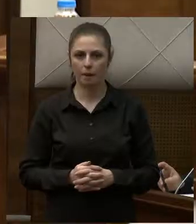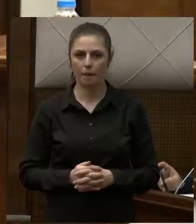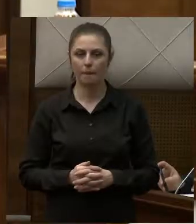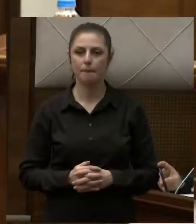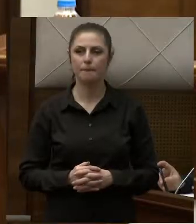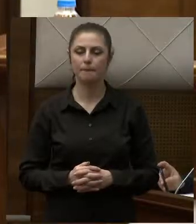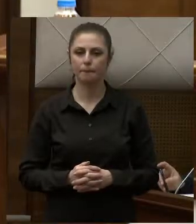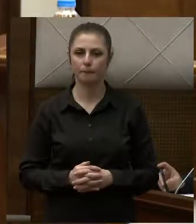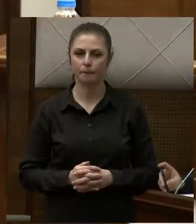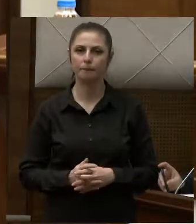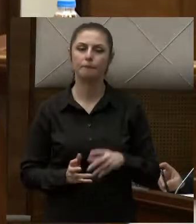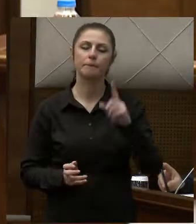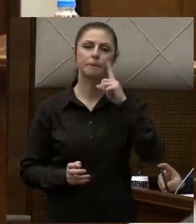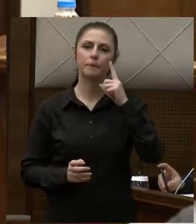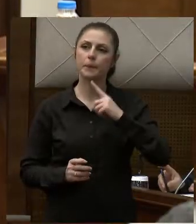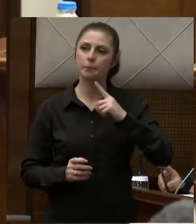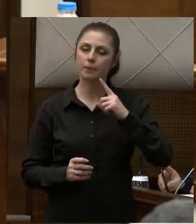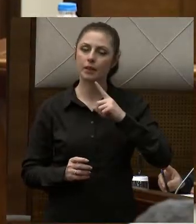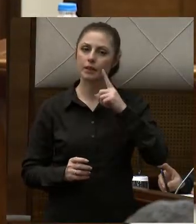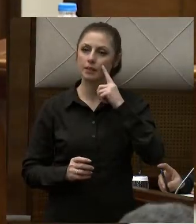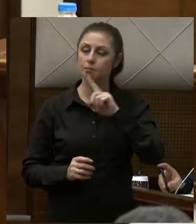Sayın Başkanım, değerli meclis üyesi arkadaşlarım,